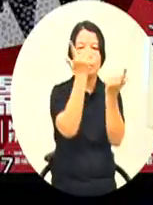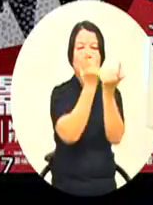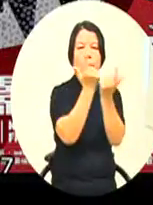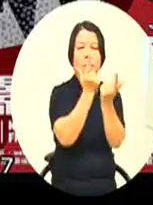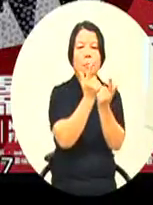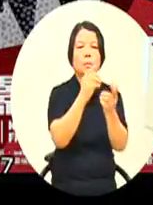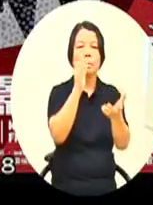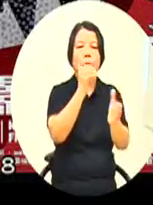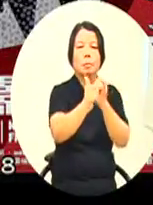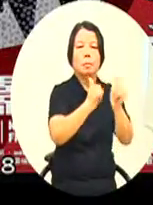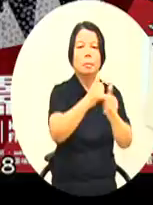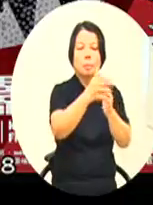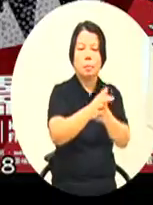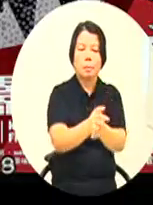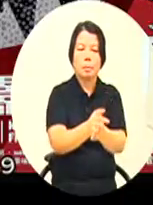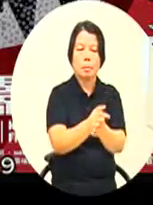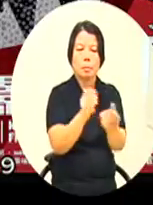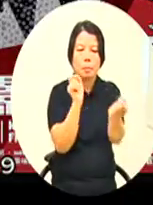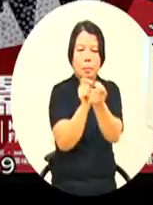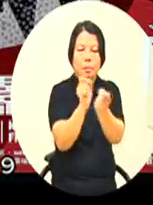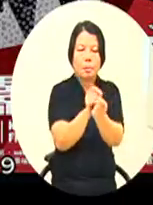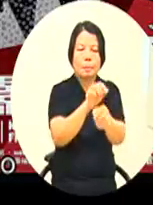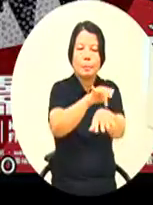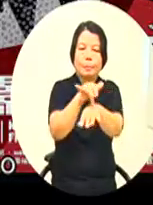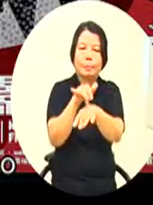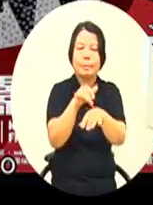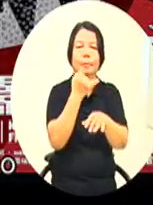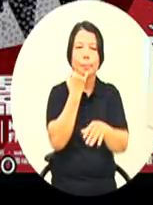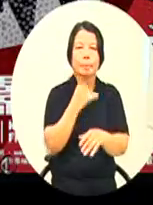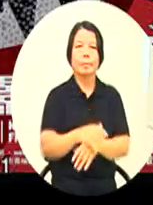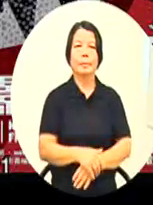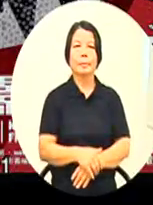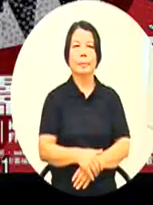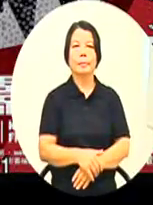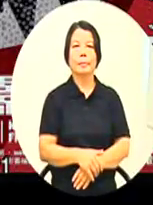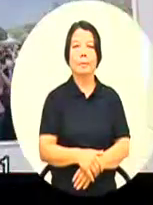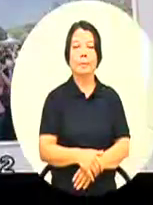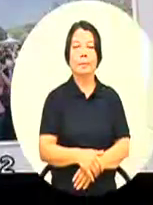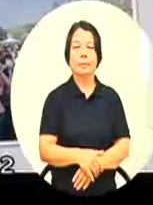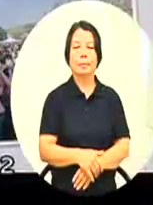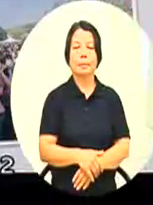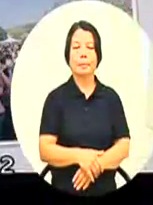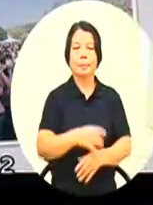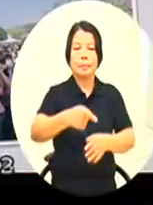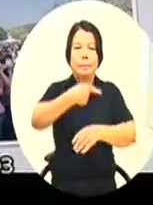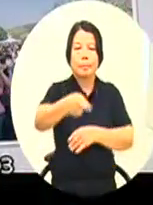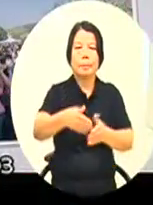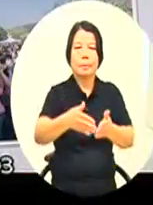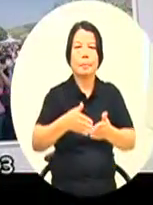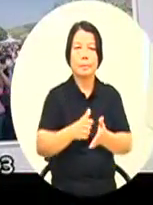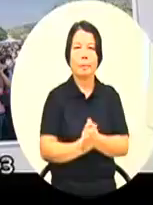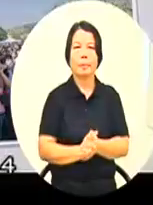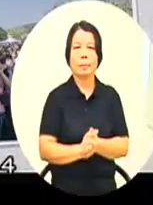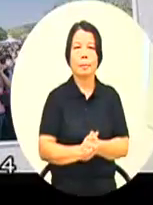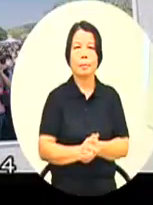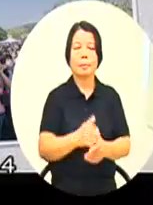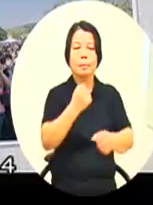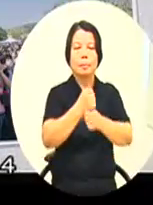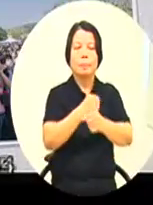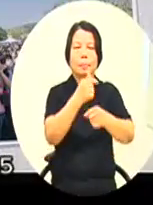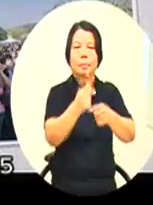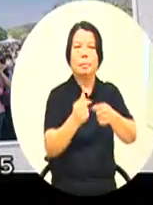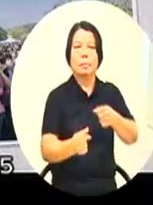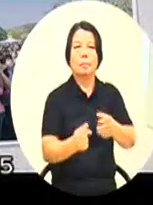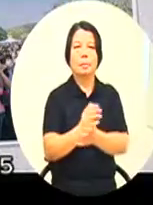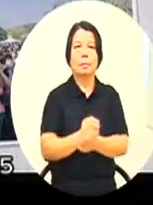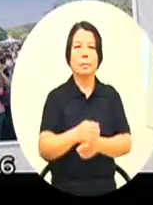部的观众可以近距离的接触哦。那接下来要进行的是在博尔的博尔动漫